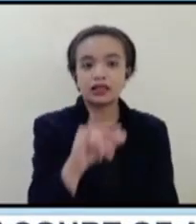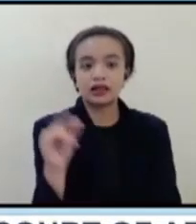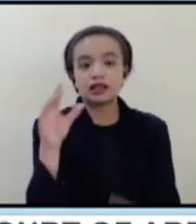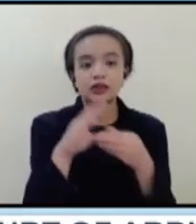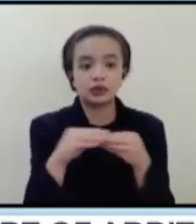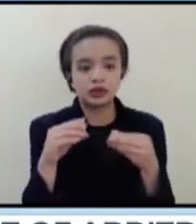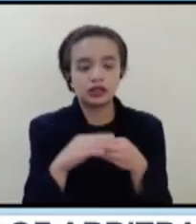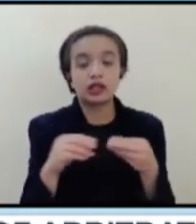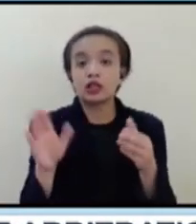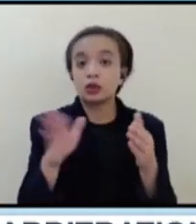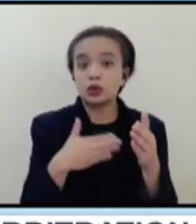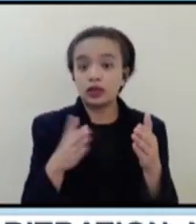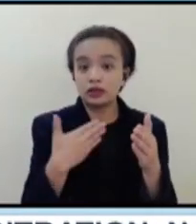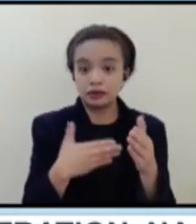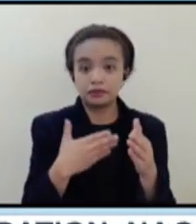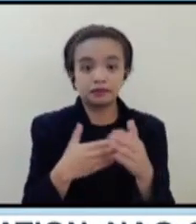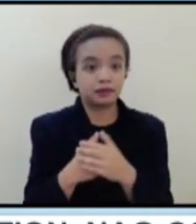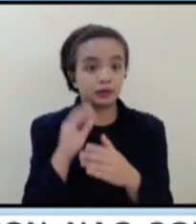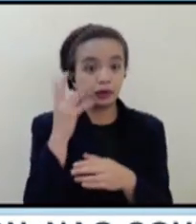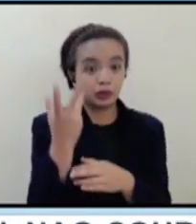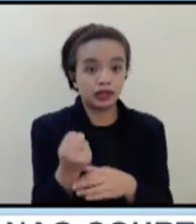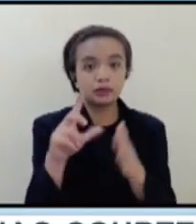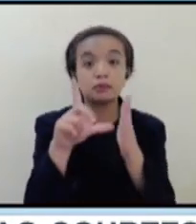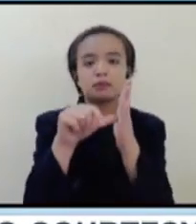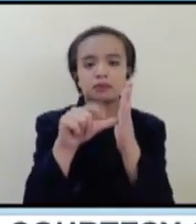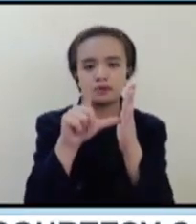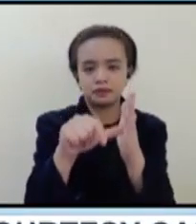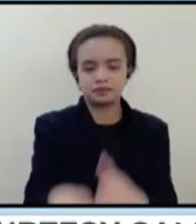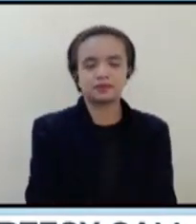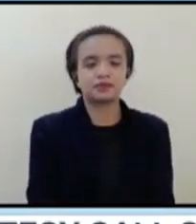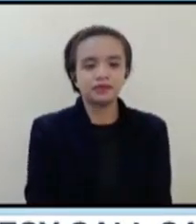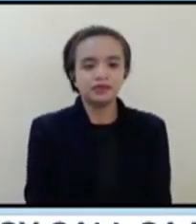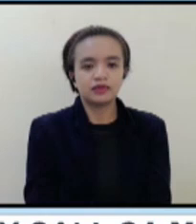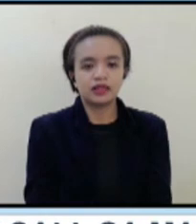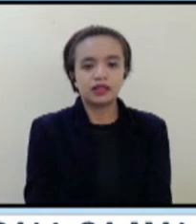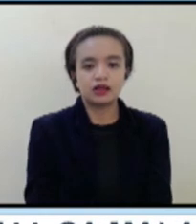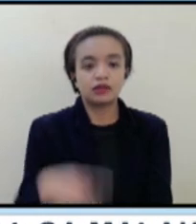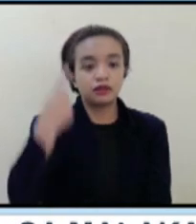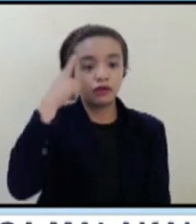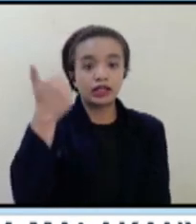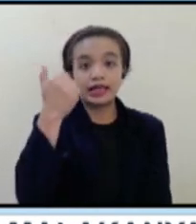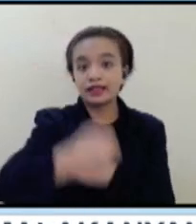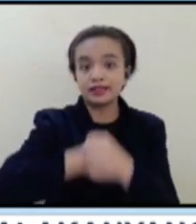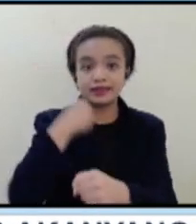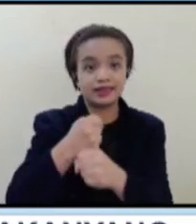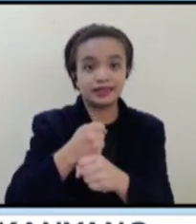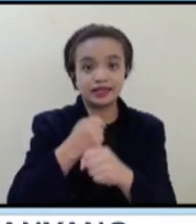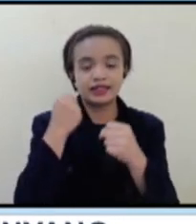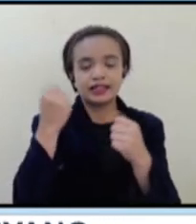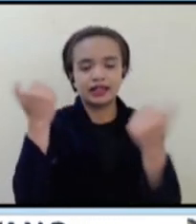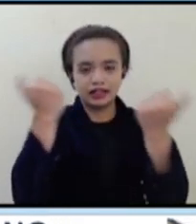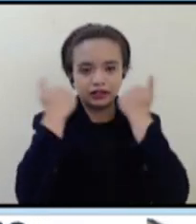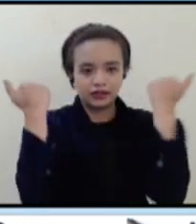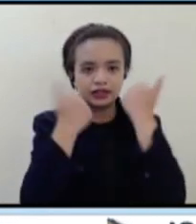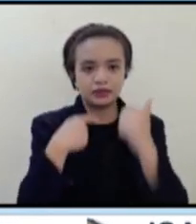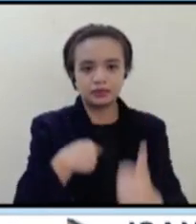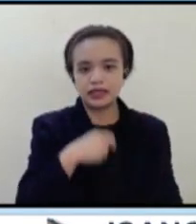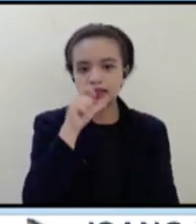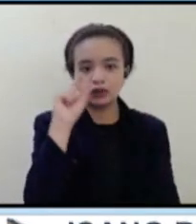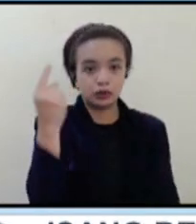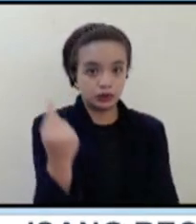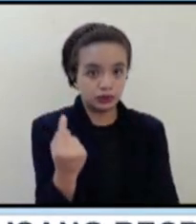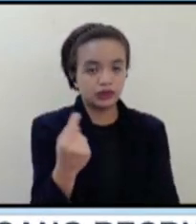ay ilalabas mamaya. Ito ay para sa 10th year anniversary ng release ng I'm Not the Only One na kasama sa